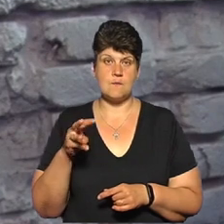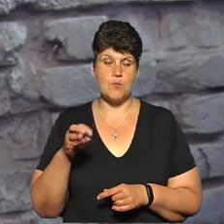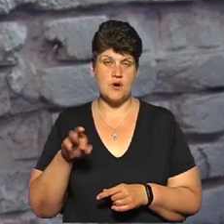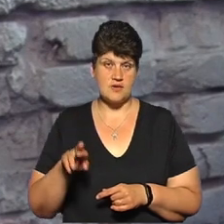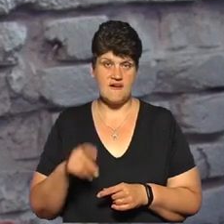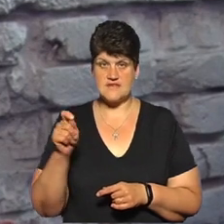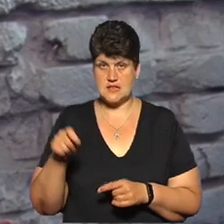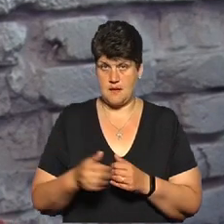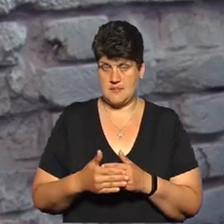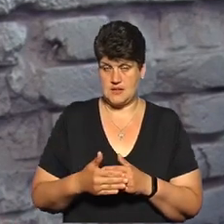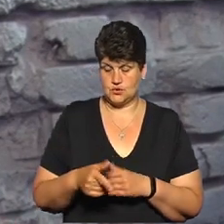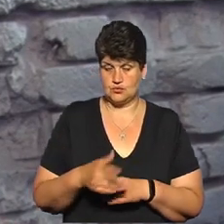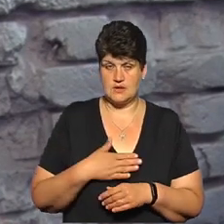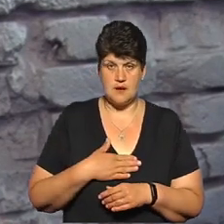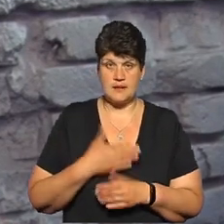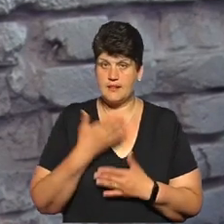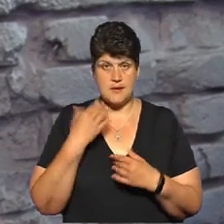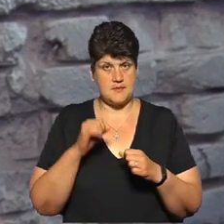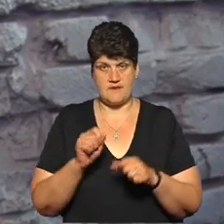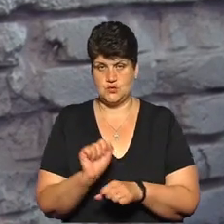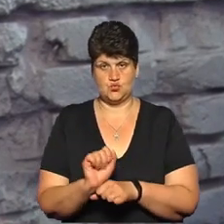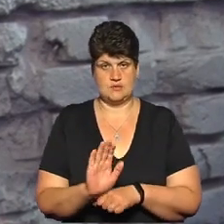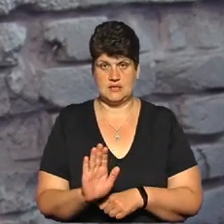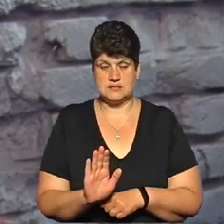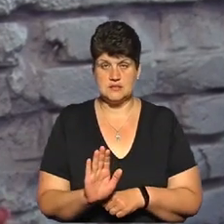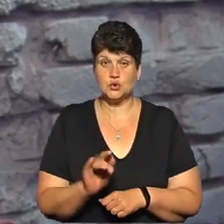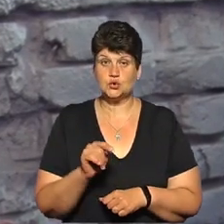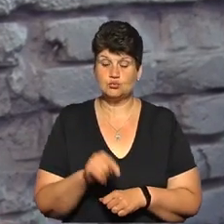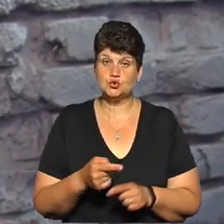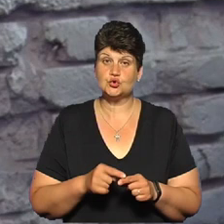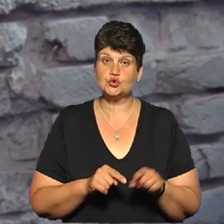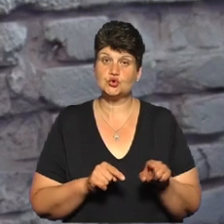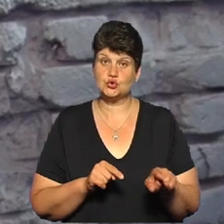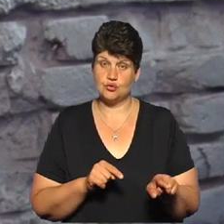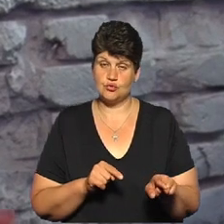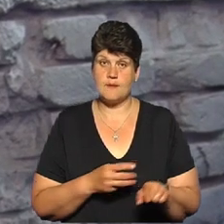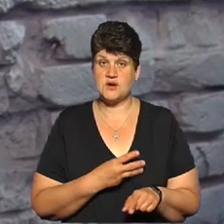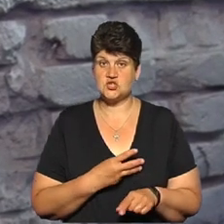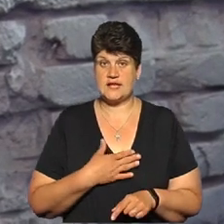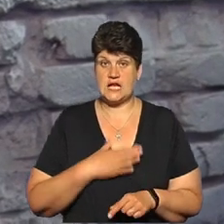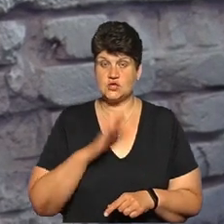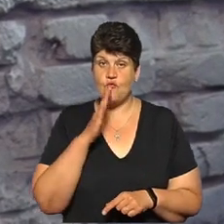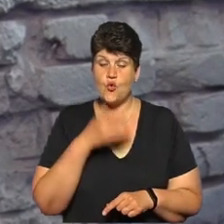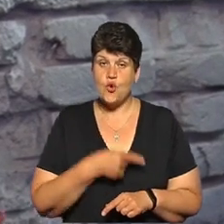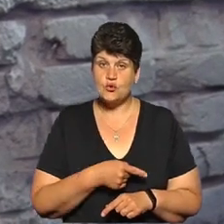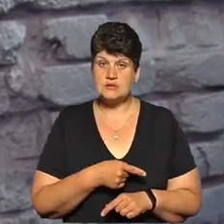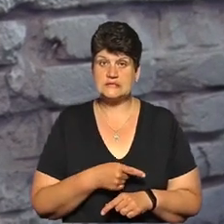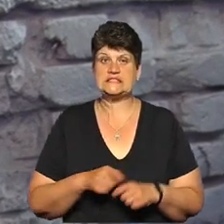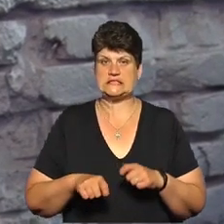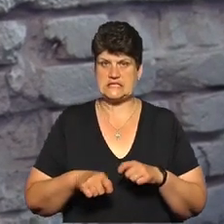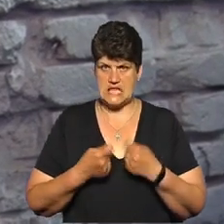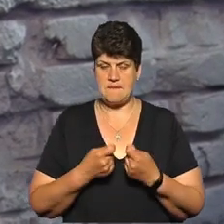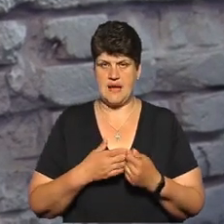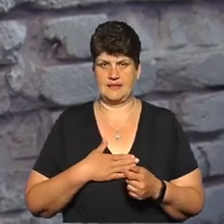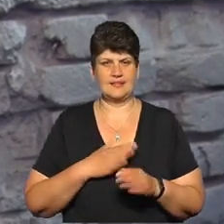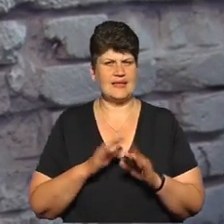маємо права зупинятися, того, що цього і бажає наш ворог – зламати нас. Не тільки фізично, але